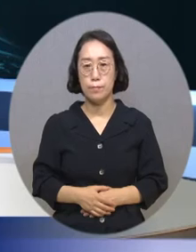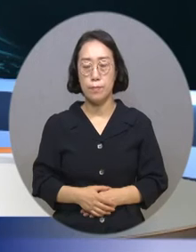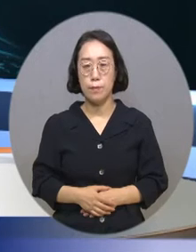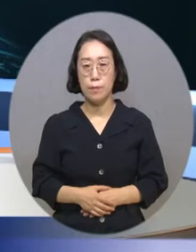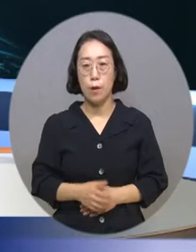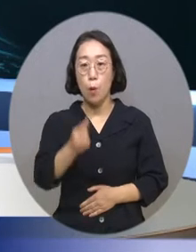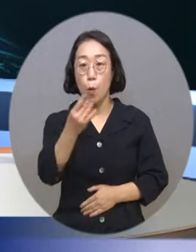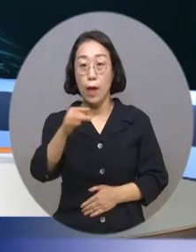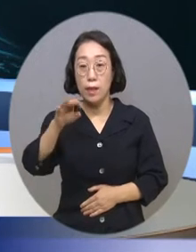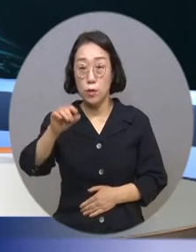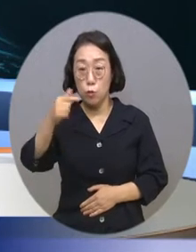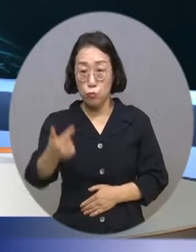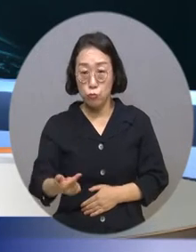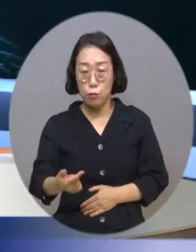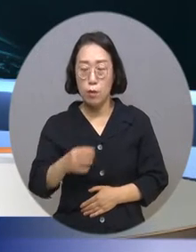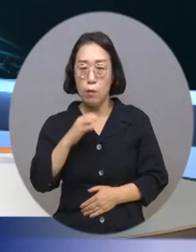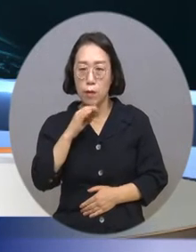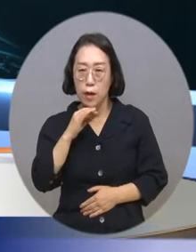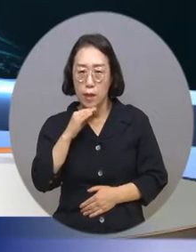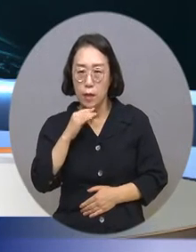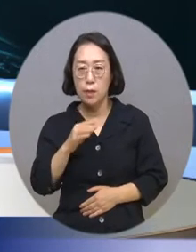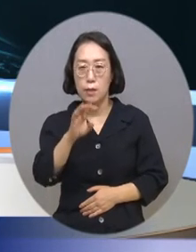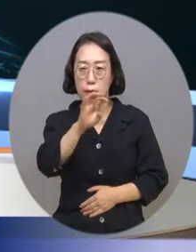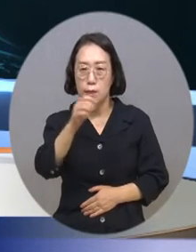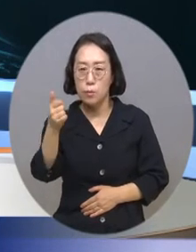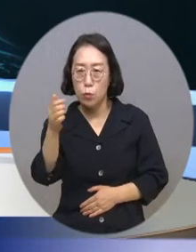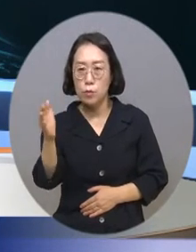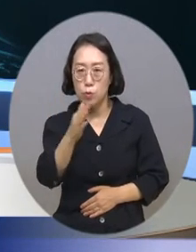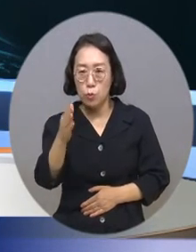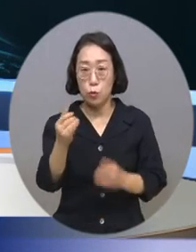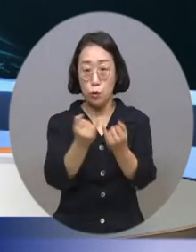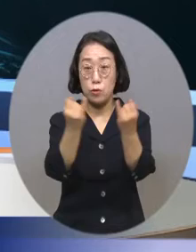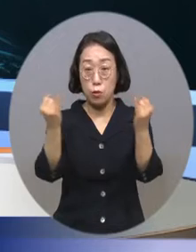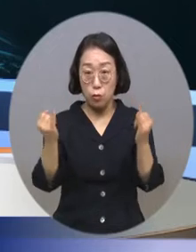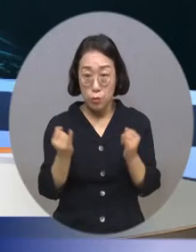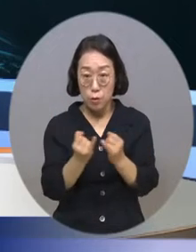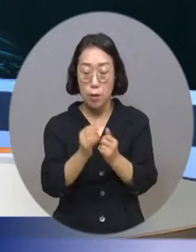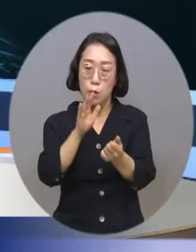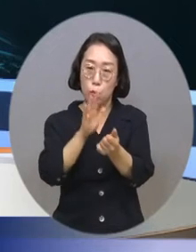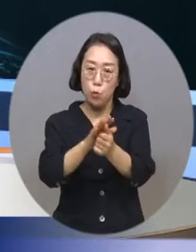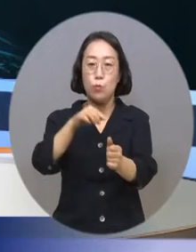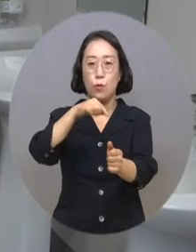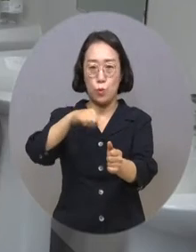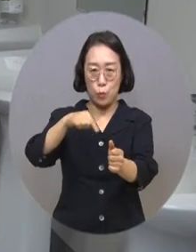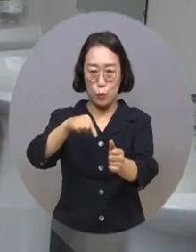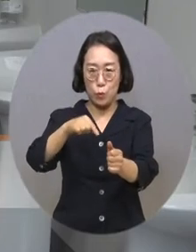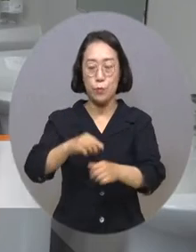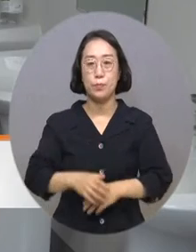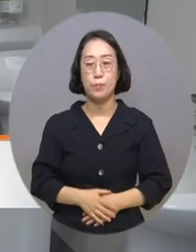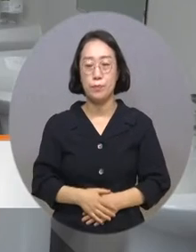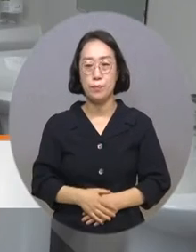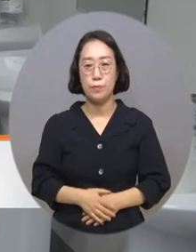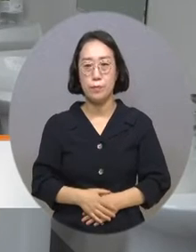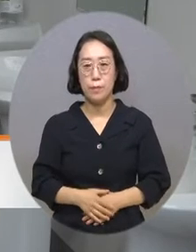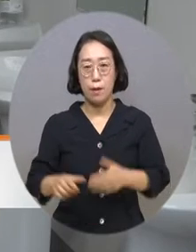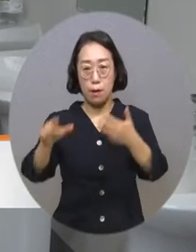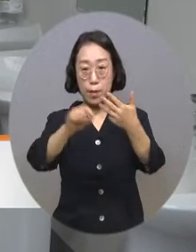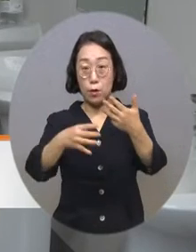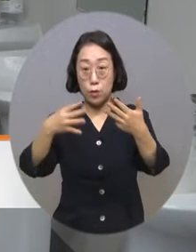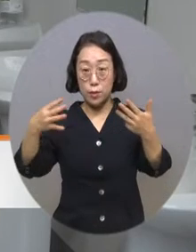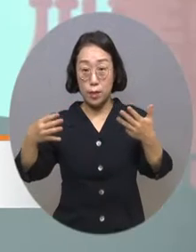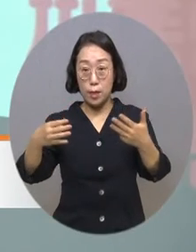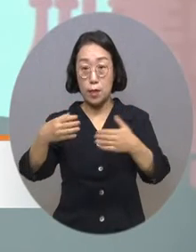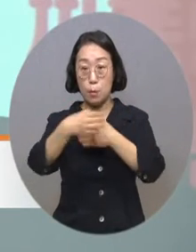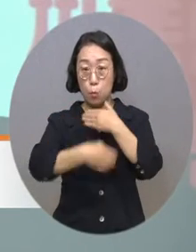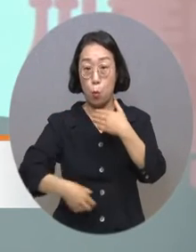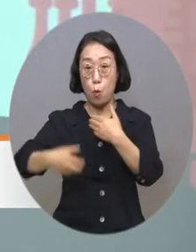강원도 횡성군이 중년 여성의 우울증을 예방하는 데 도움이 되는 시간을 마련했습니다. 지난 4일 횡성군